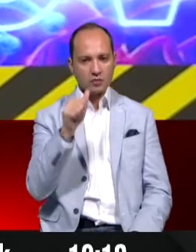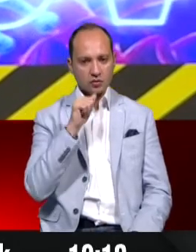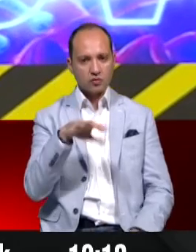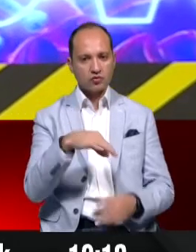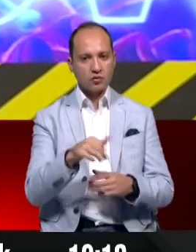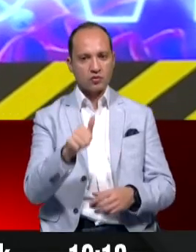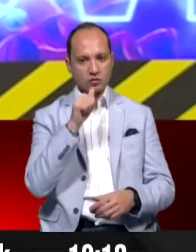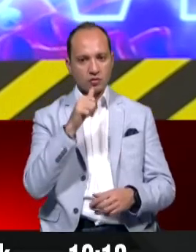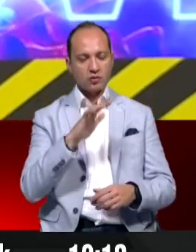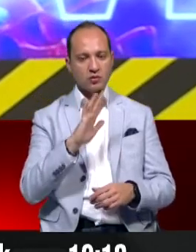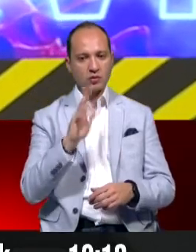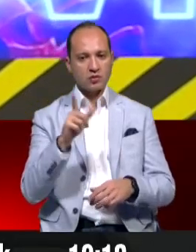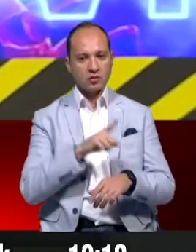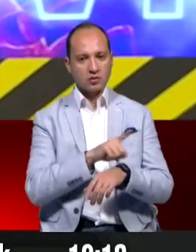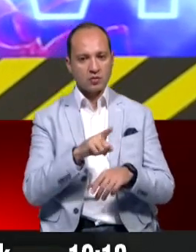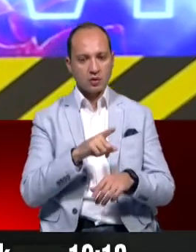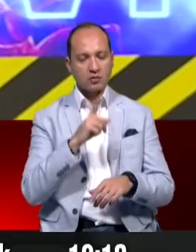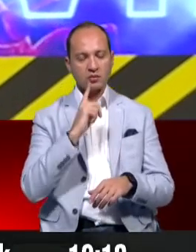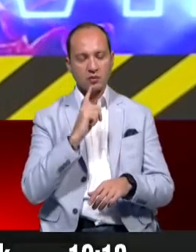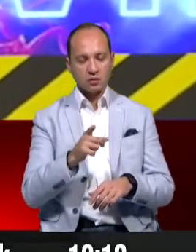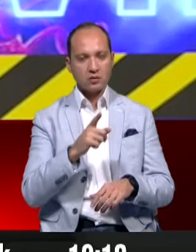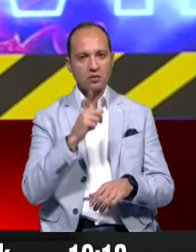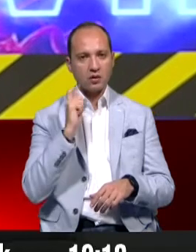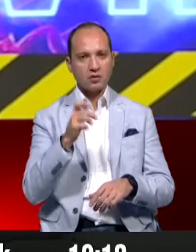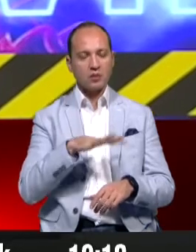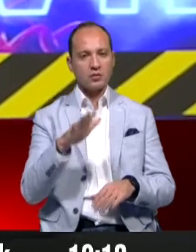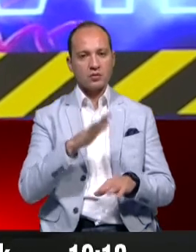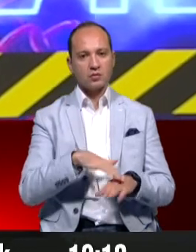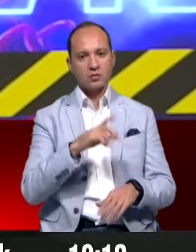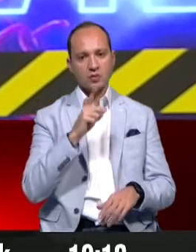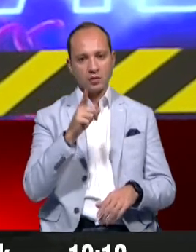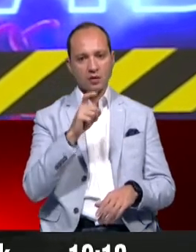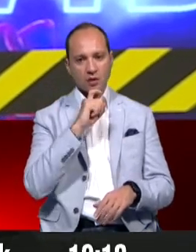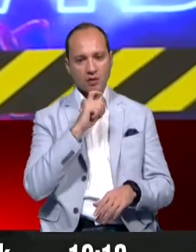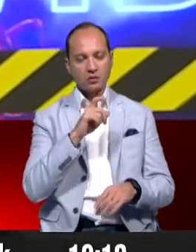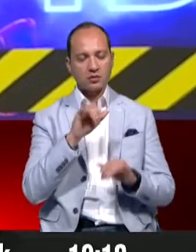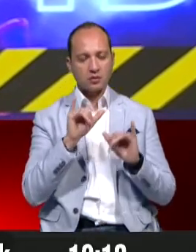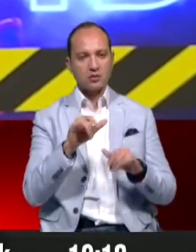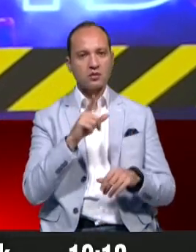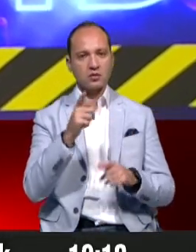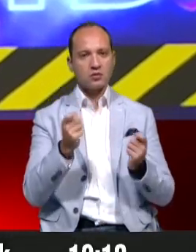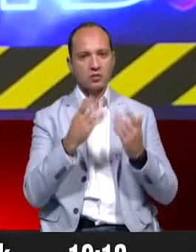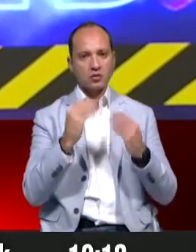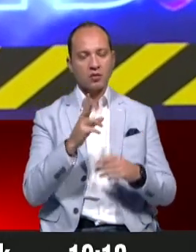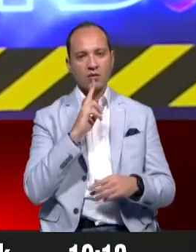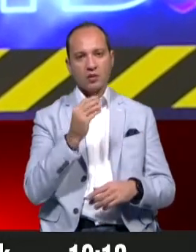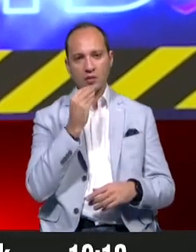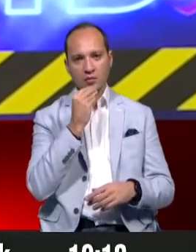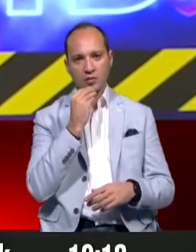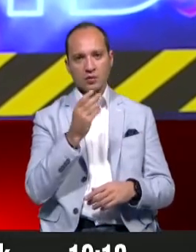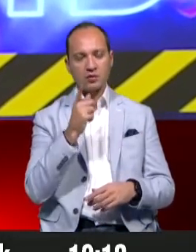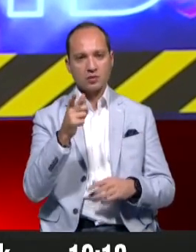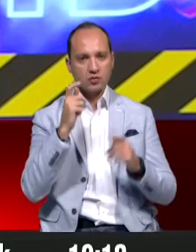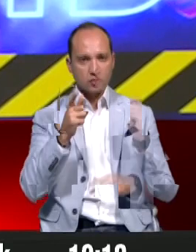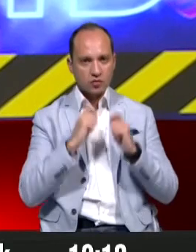çay içerken geçen zamanda özellikle vurguladım. Çünkü aslında hepimiz yapıyoruz aynı şeyi. Mesela çalışanlar olarak öğle yemeği yerken ister